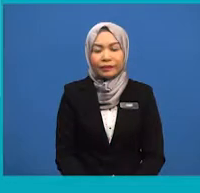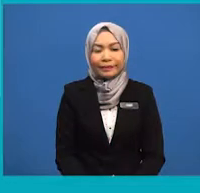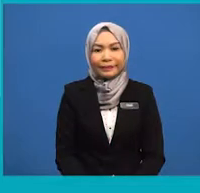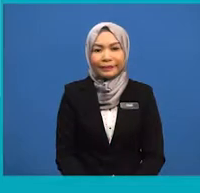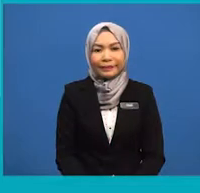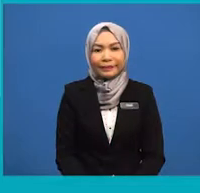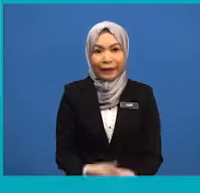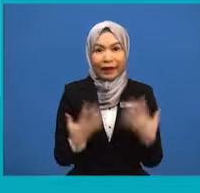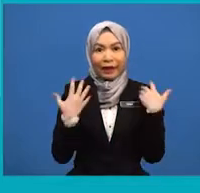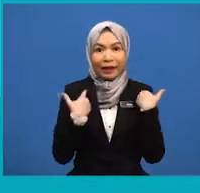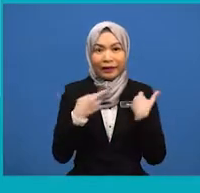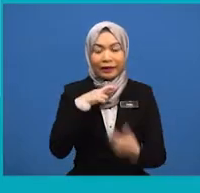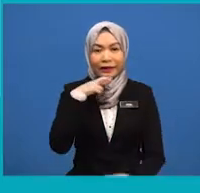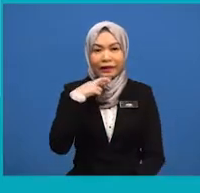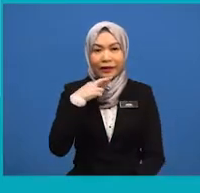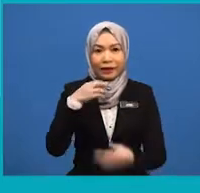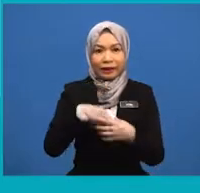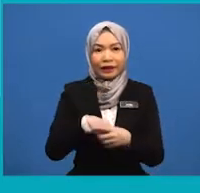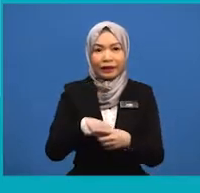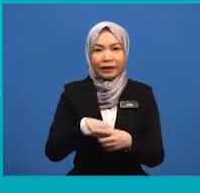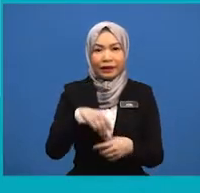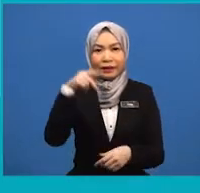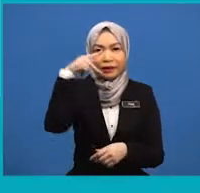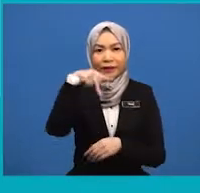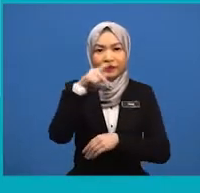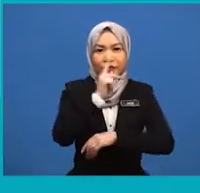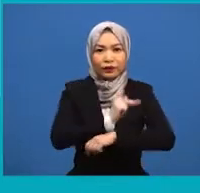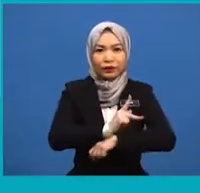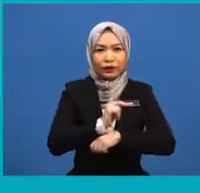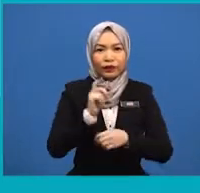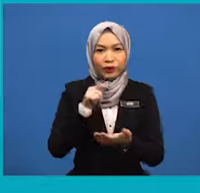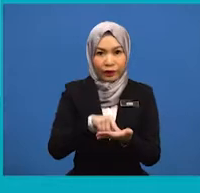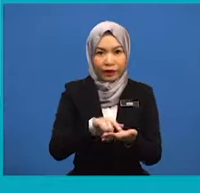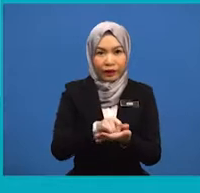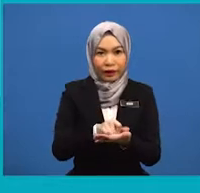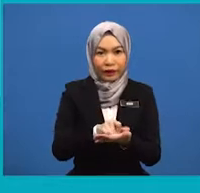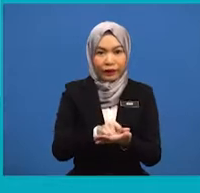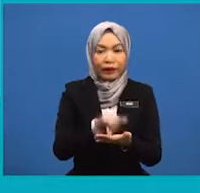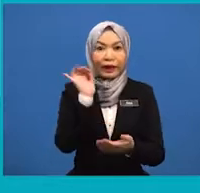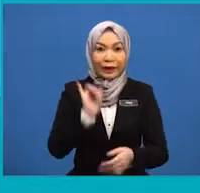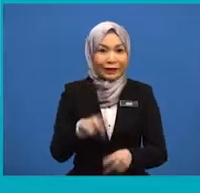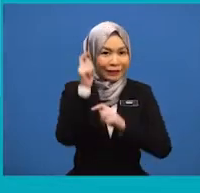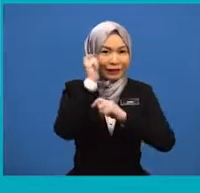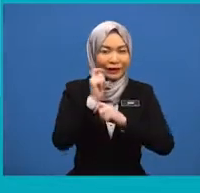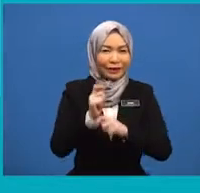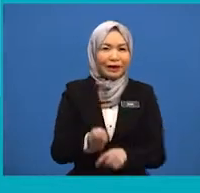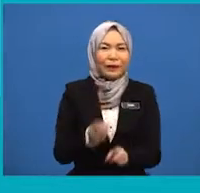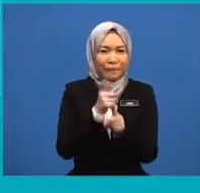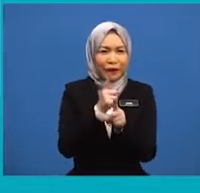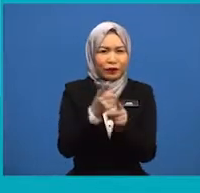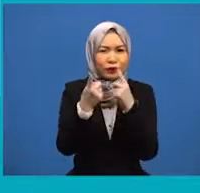Adakah terdapat ralat dalam sudu kod tersebut? Tahniah, tepat jawapan